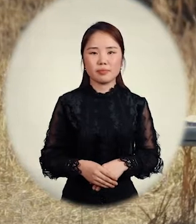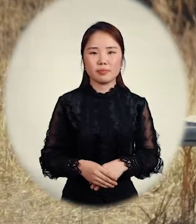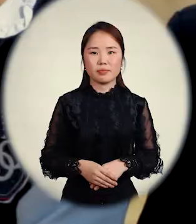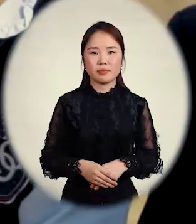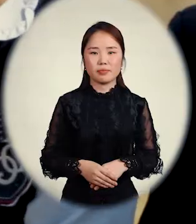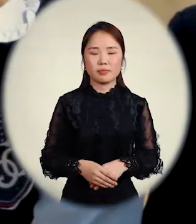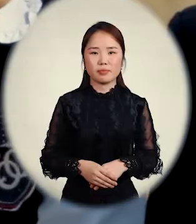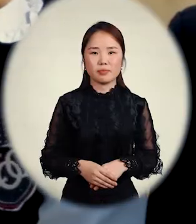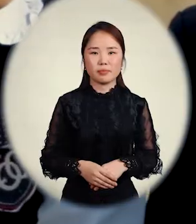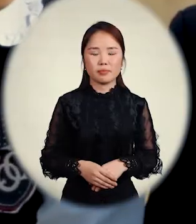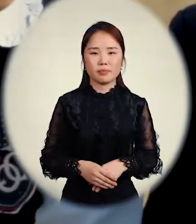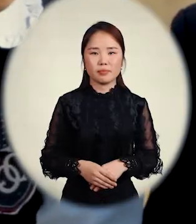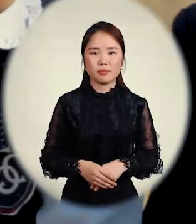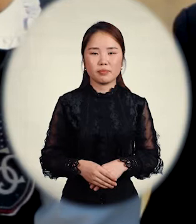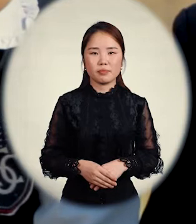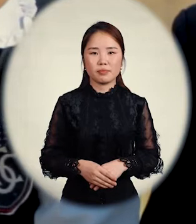Нэ